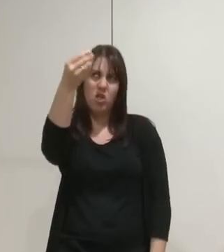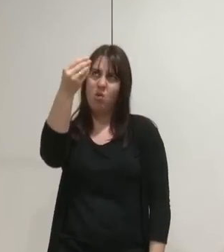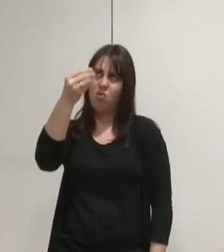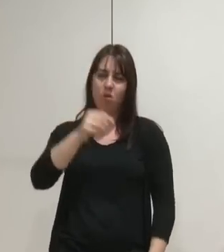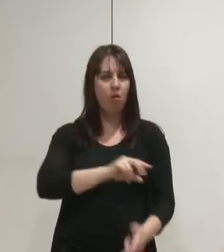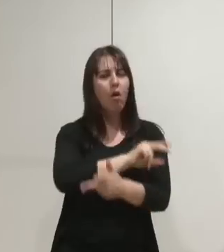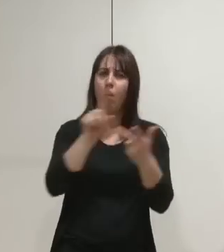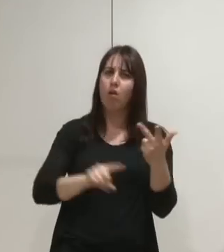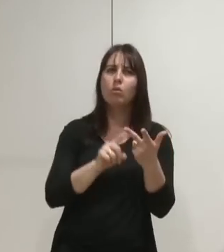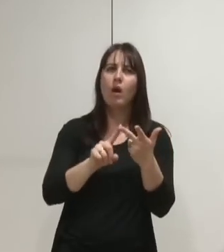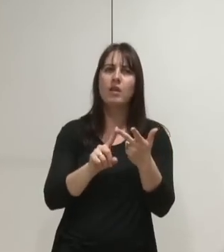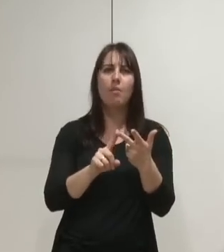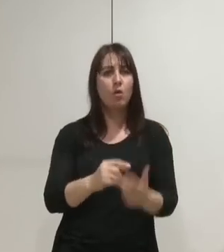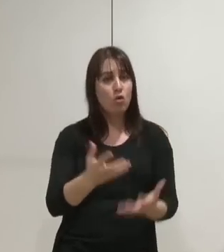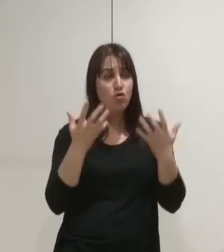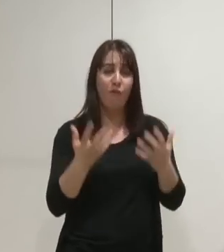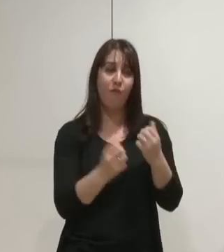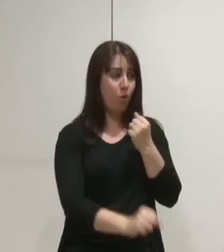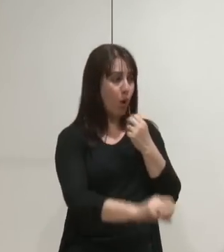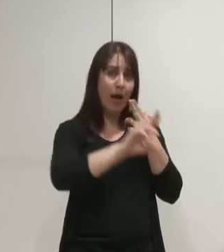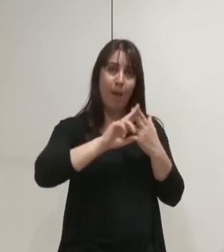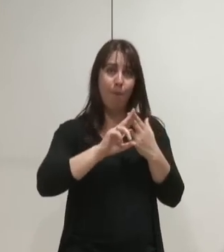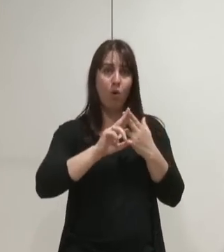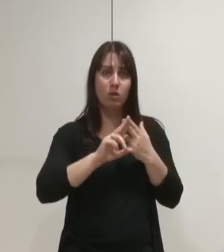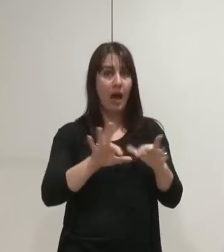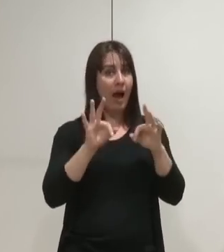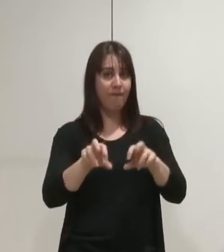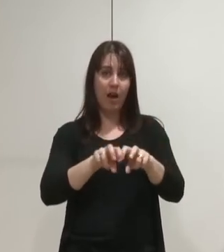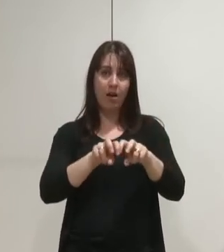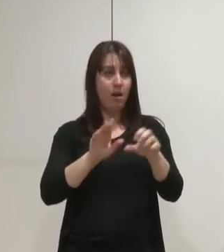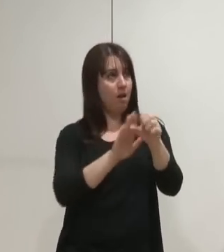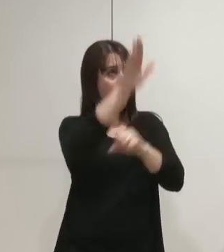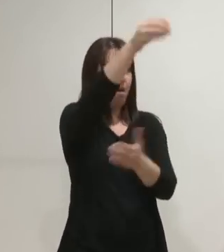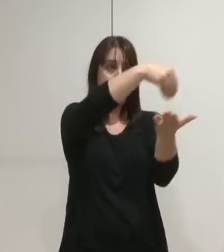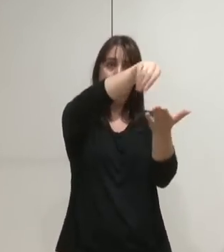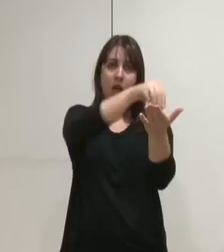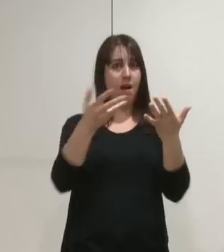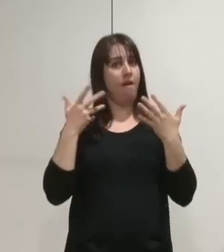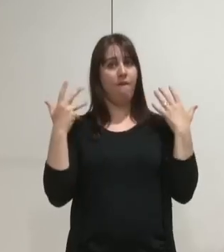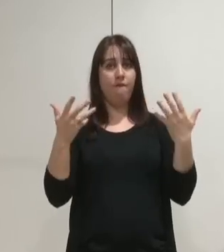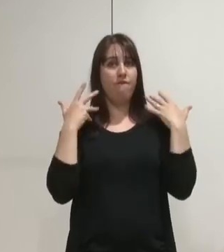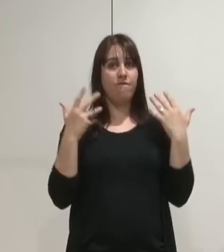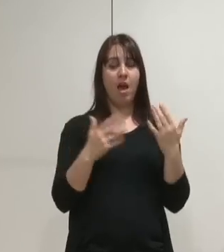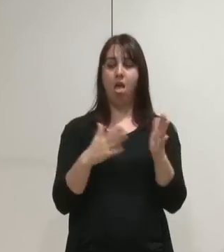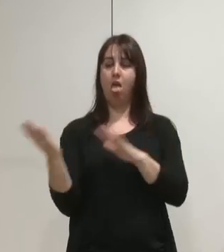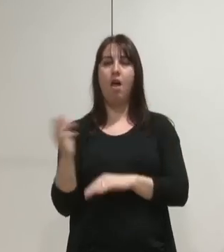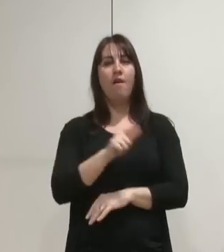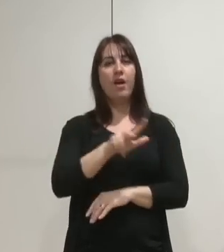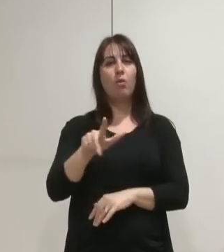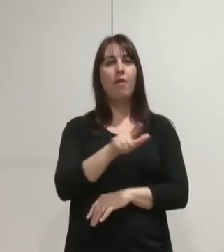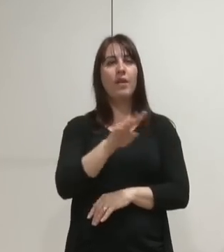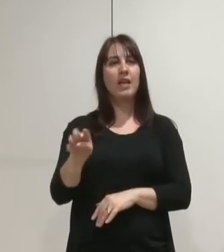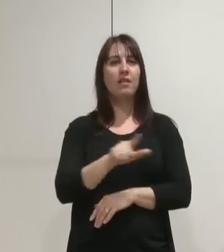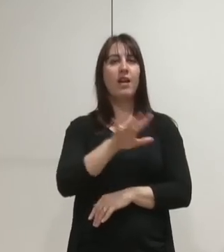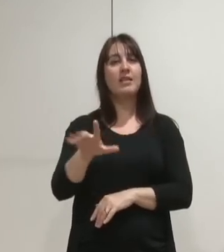point j'aimerais avoir la réponse sur ma question sur le déplacement de Madame Jaa par rapport au frais qu'elle va avoir le 23 24